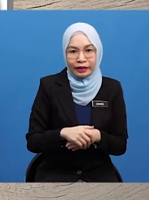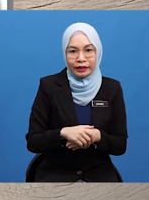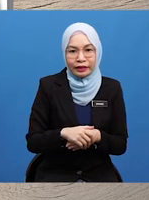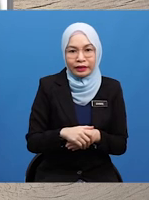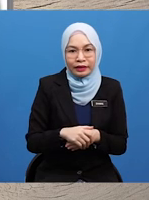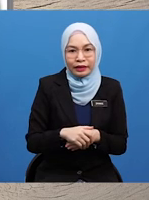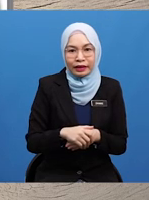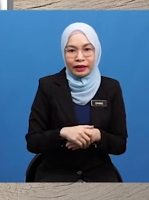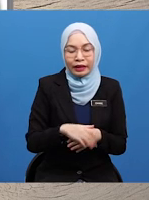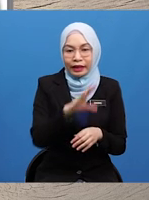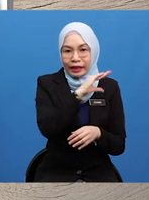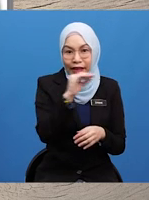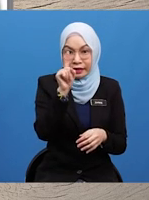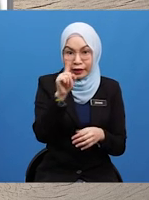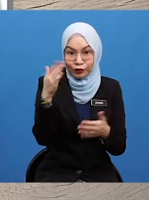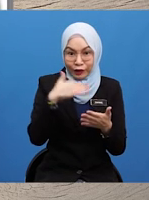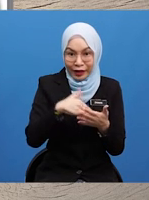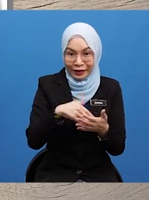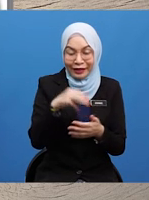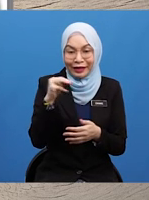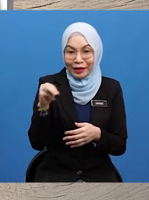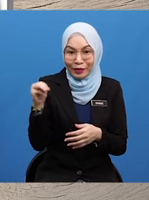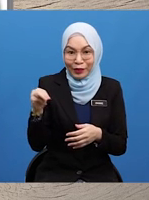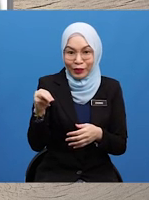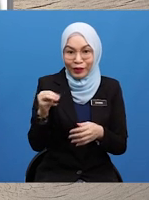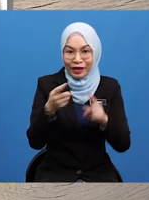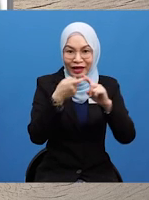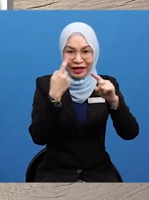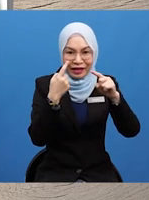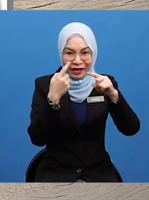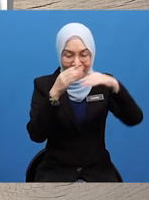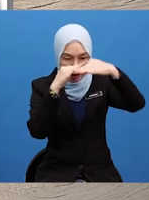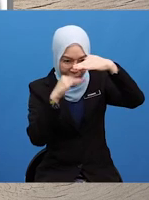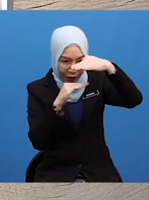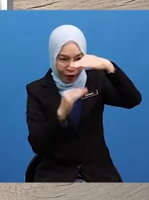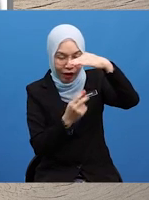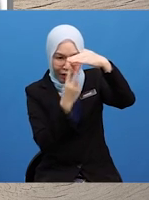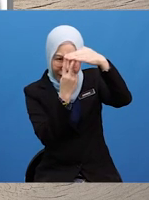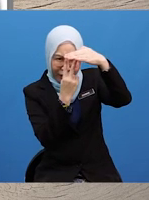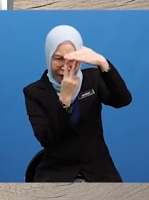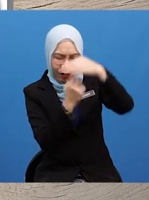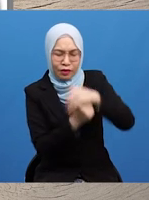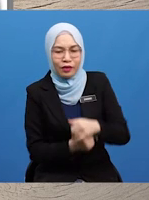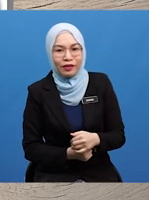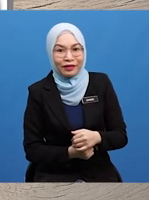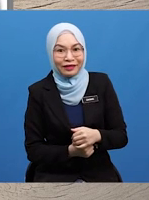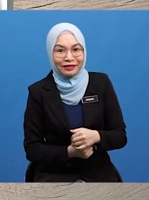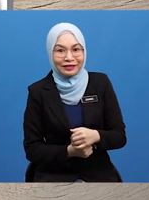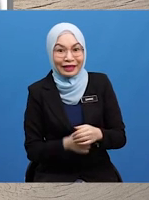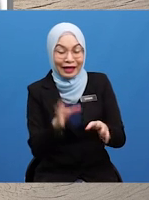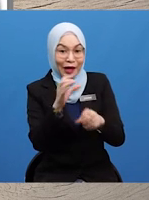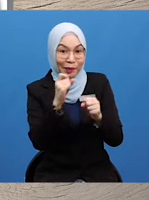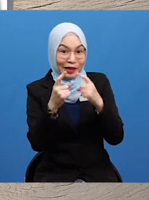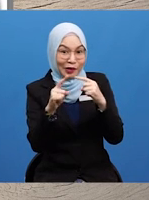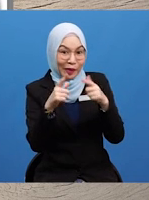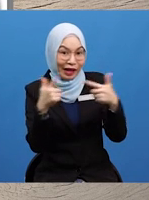dari kedudukan bawah dengan nilai bacaannya 190 ml. Dan murid